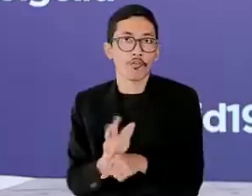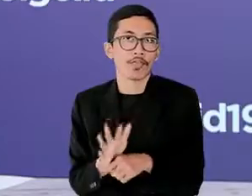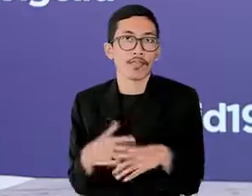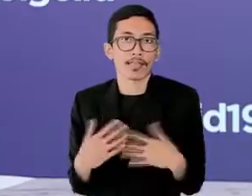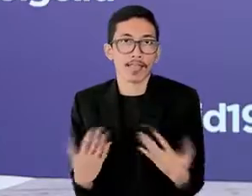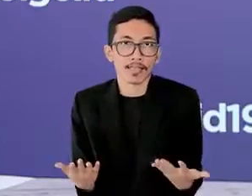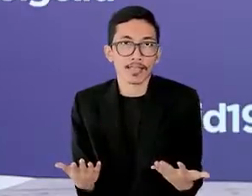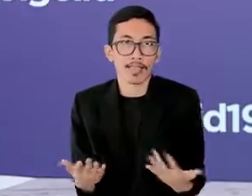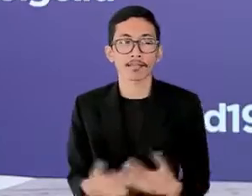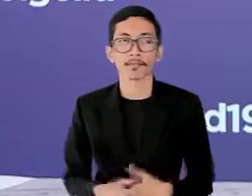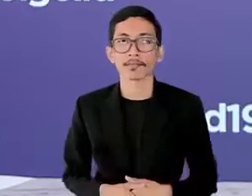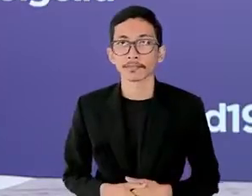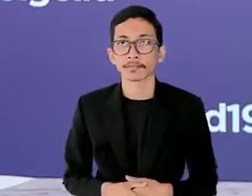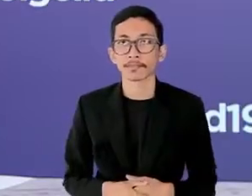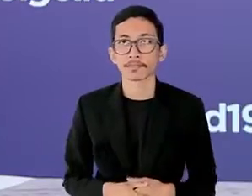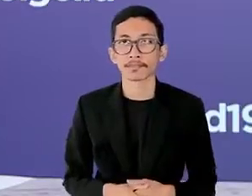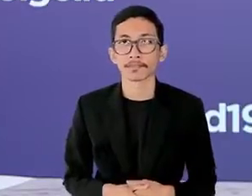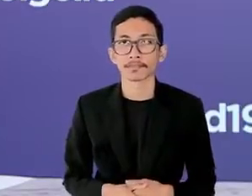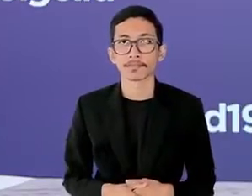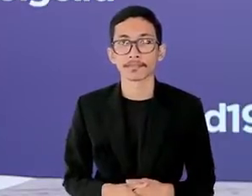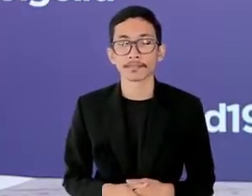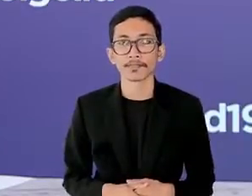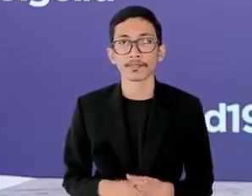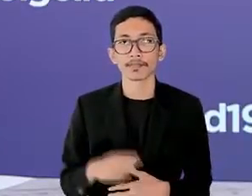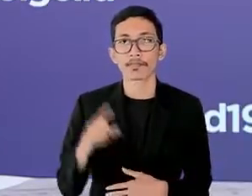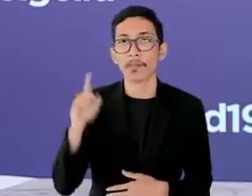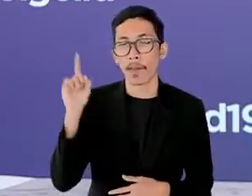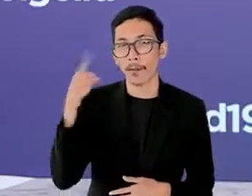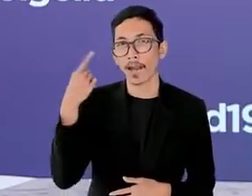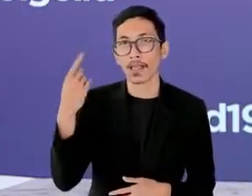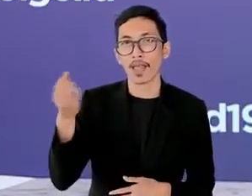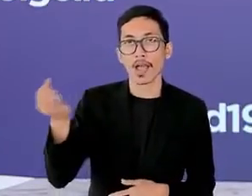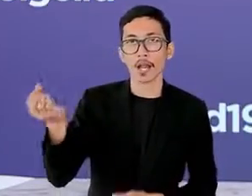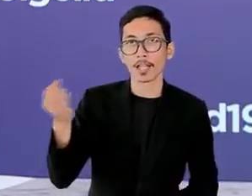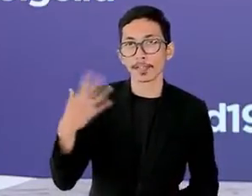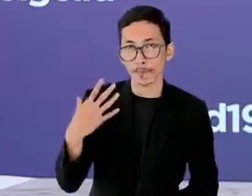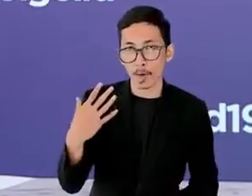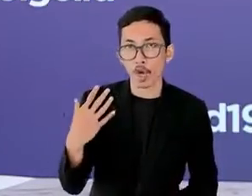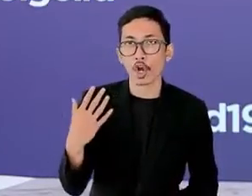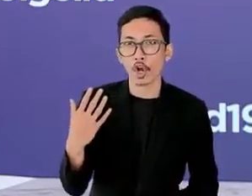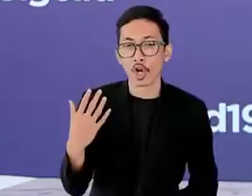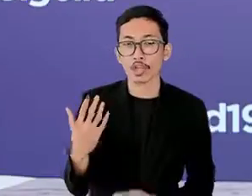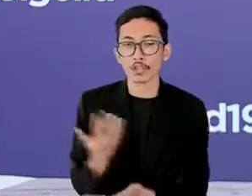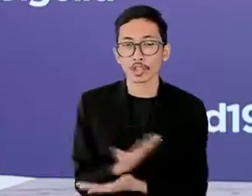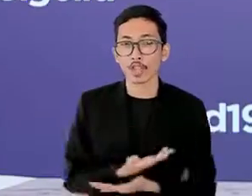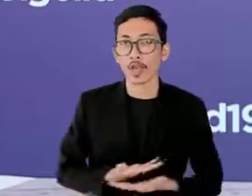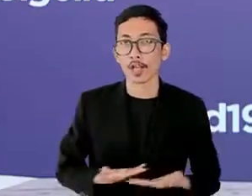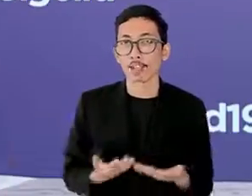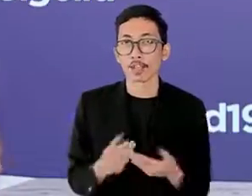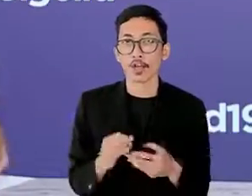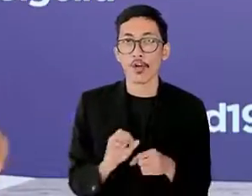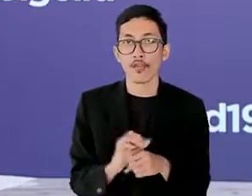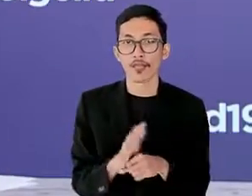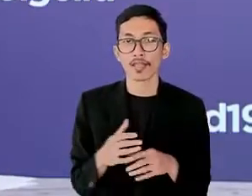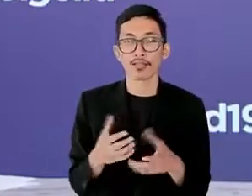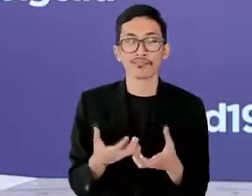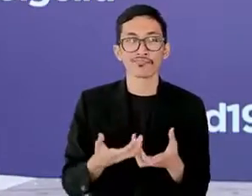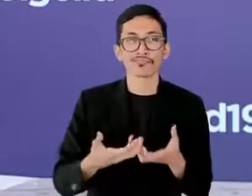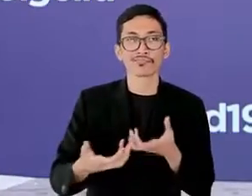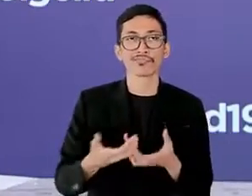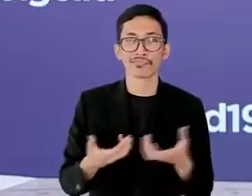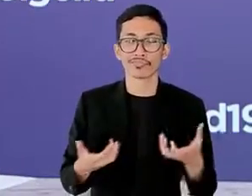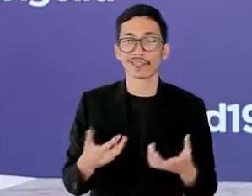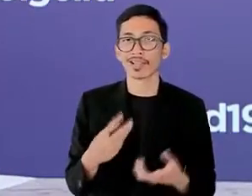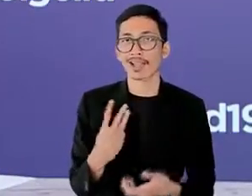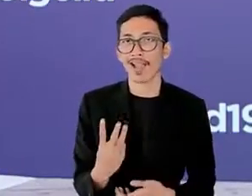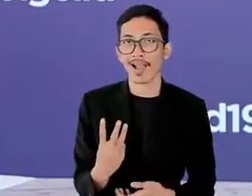ini pada prinsipnya respon pemerintah dalam menangani pandemic av19 dibagi menjadi tiga fase